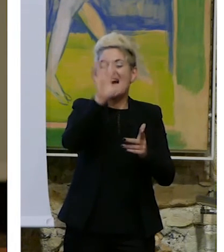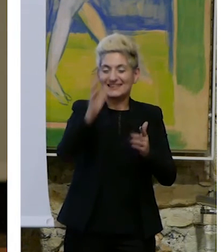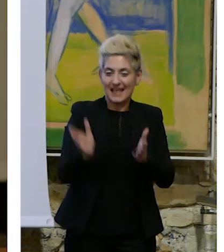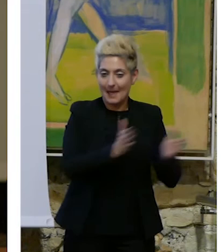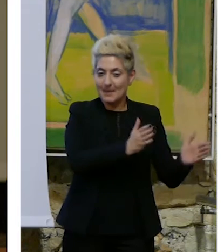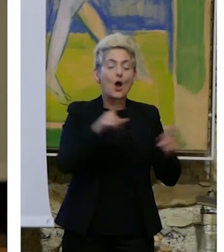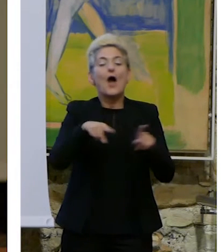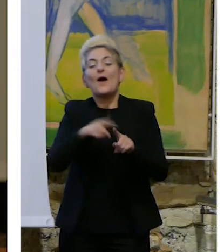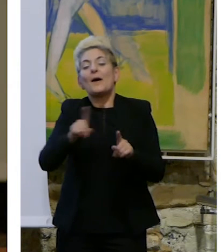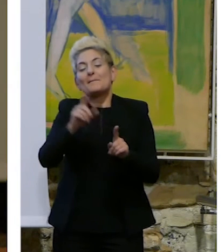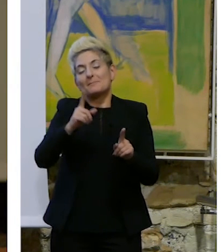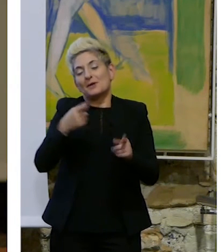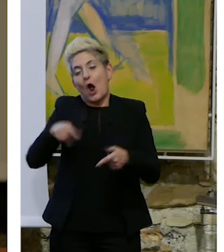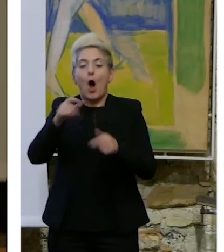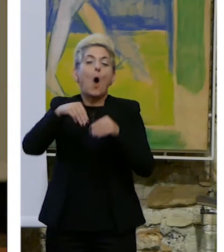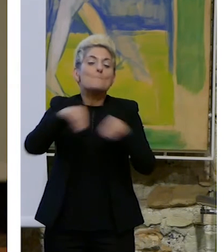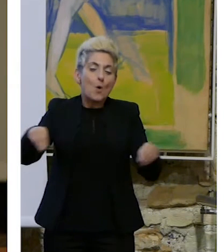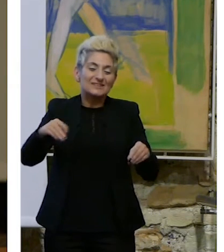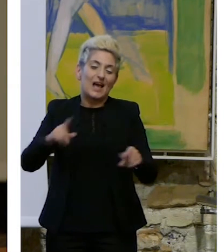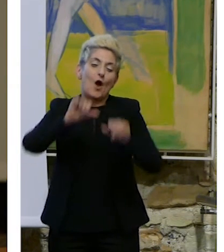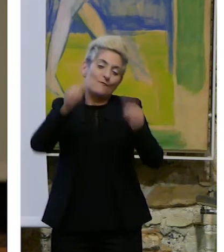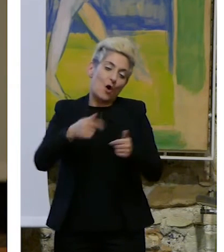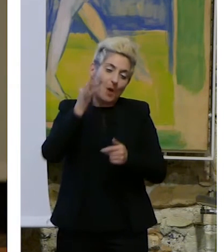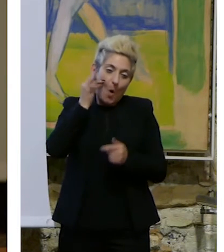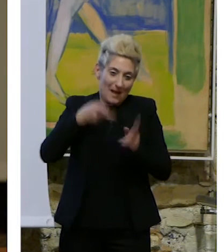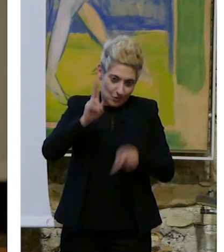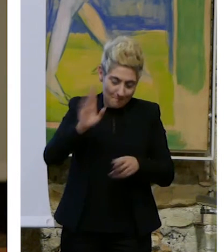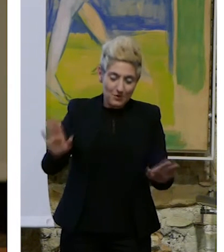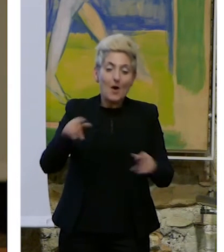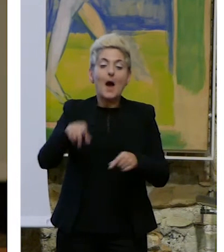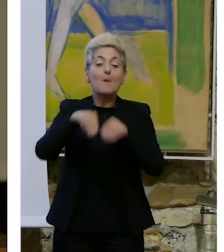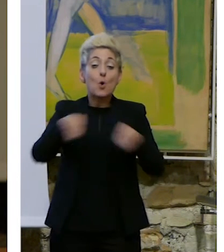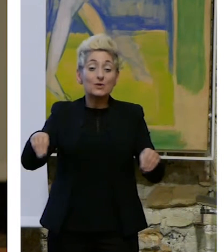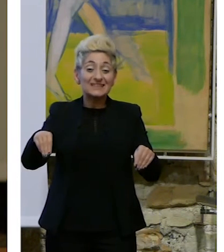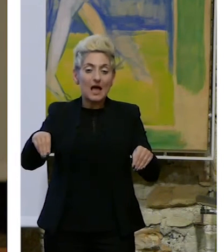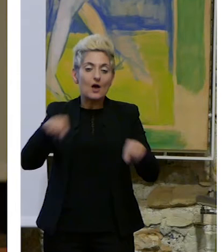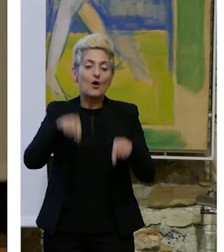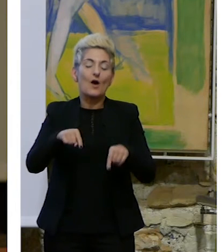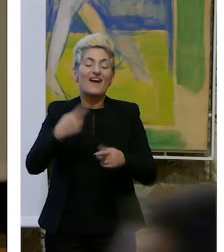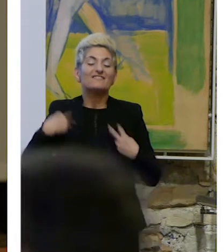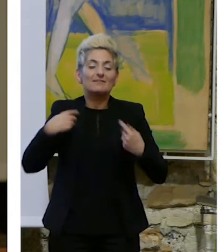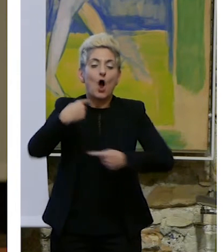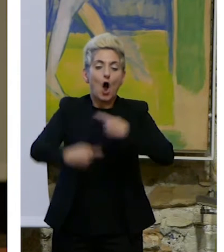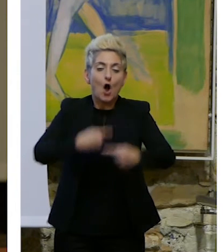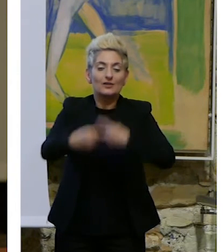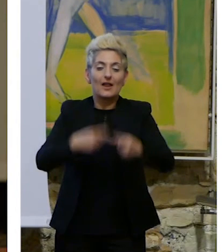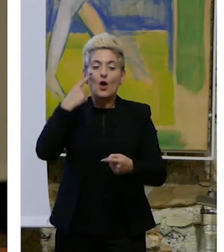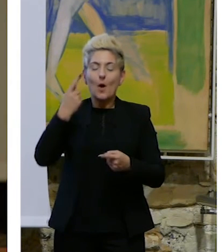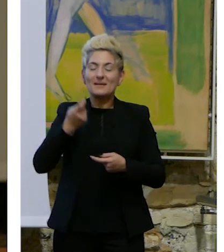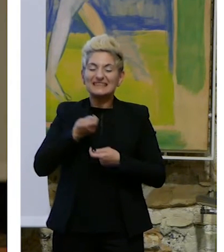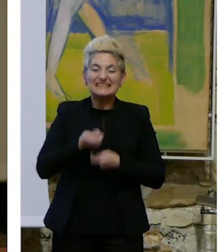museo funziona in questo modo. Cioè il museo è vivo in quanto riesce a dare un cicchetto in faccia a chi